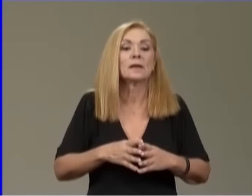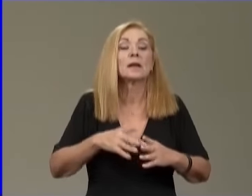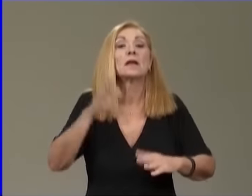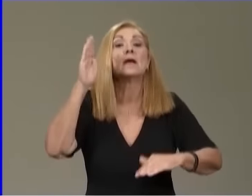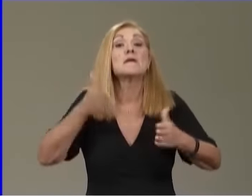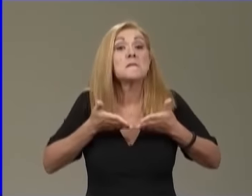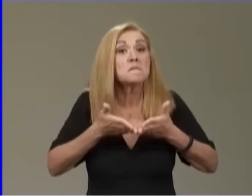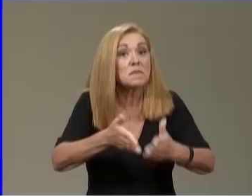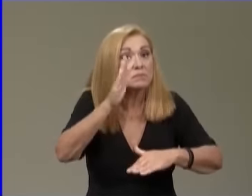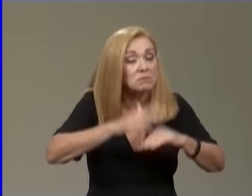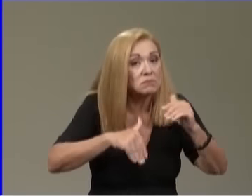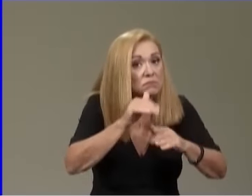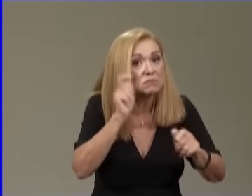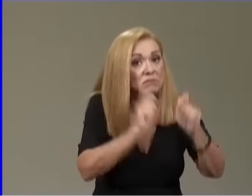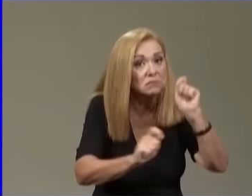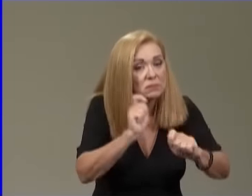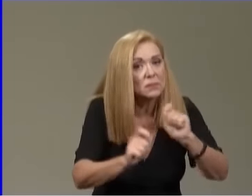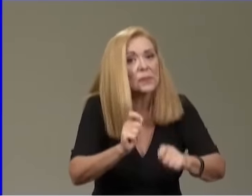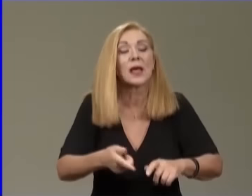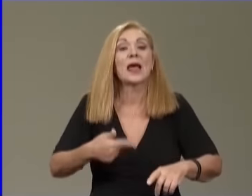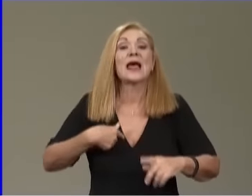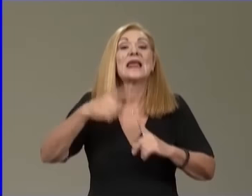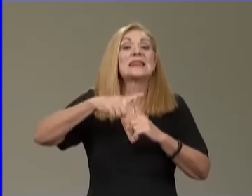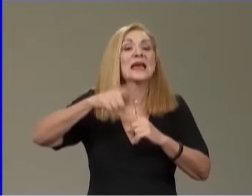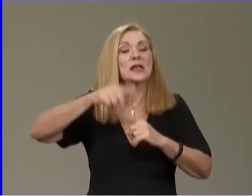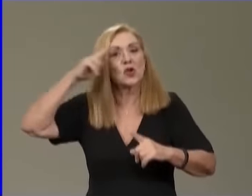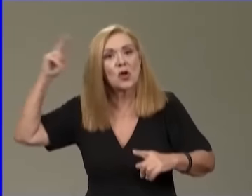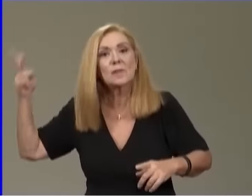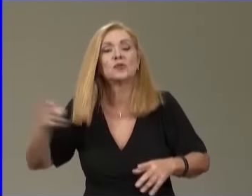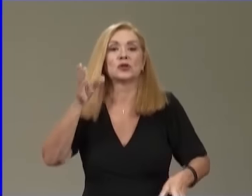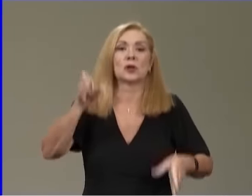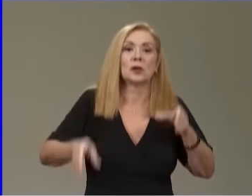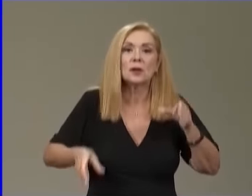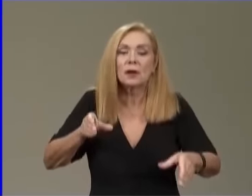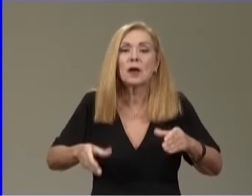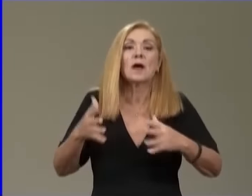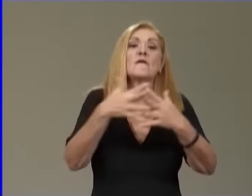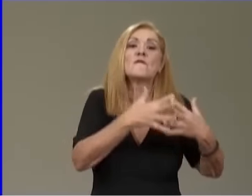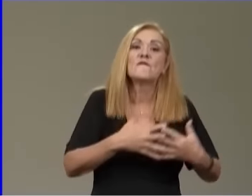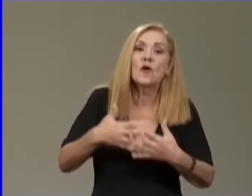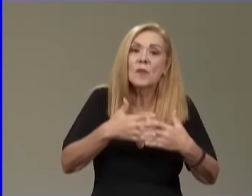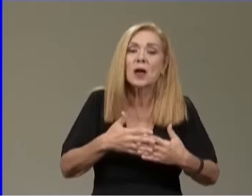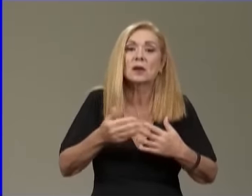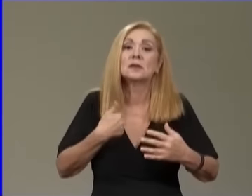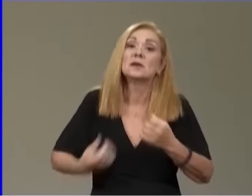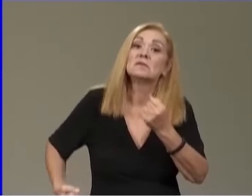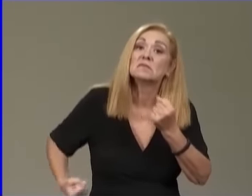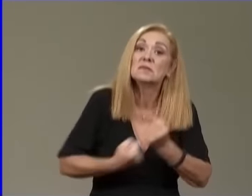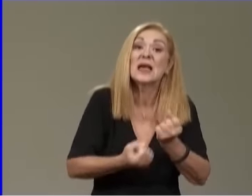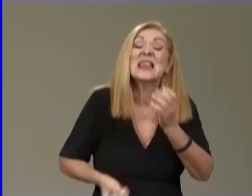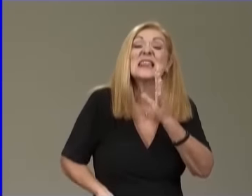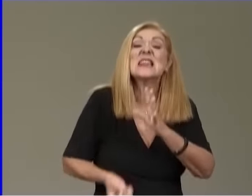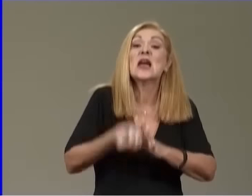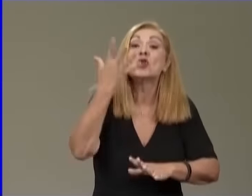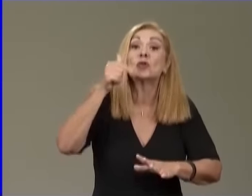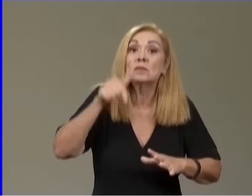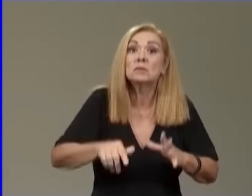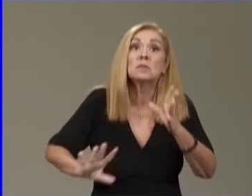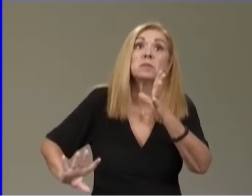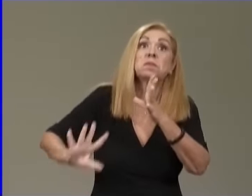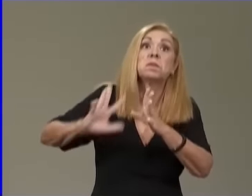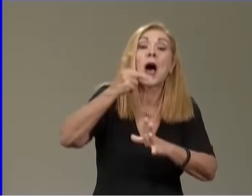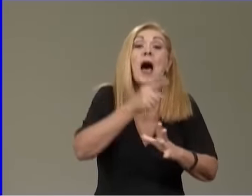πλοίων, εφαρμογές λογισμικού, τεχνητής νοημοσύνης, ρομποτική, αμυντική βιομηχανία, όπως στηρίζουμε τη σημαντική καινοτομία η οποία αναπτύσσεται σήμερα από